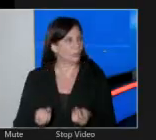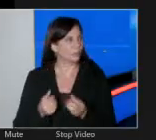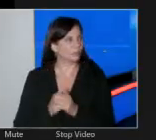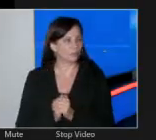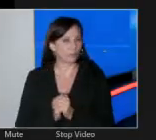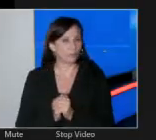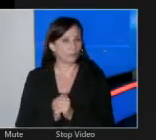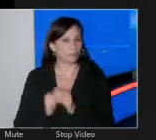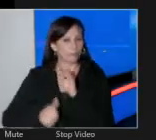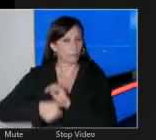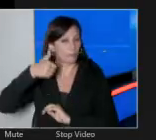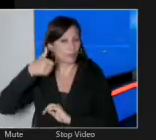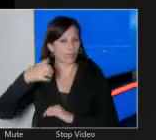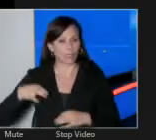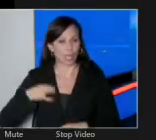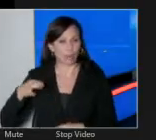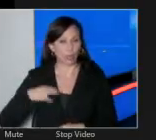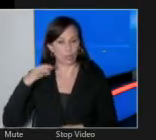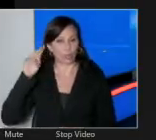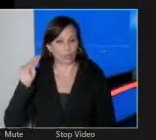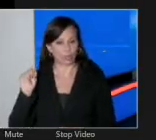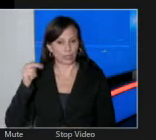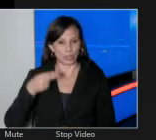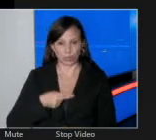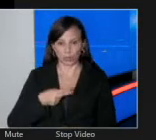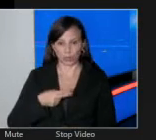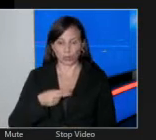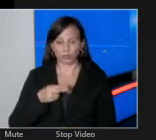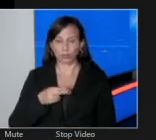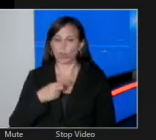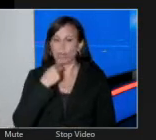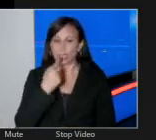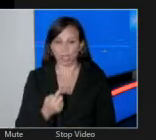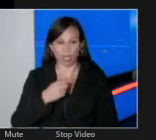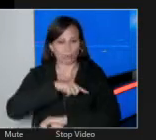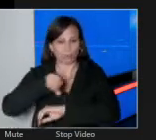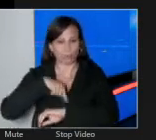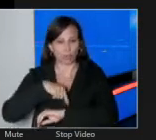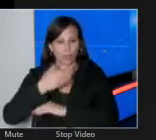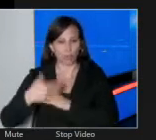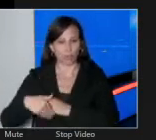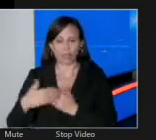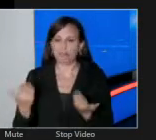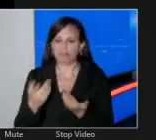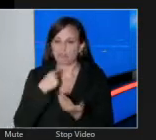אז שר הבריאות ניצן הורוביץ, הוא נותן הצהרה בשעה האחרונה, מה